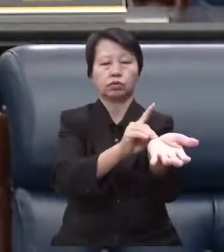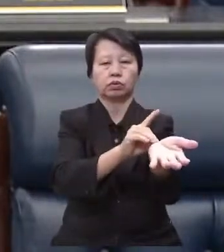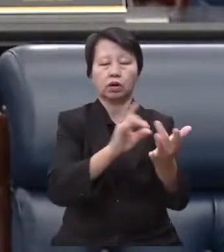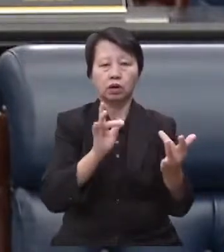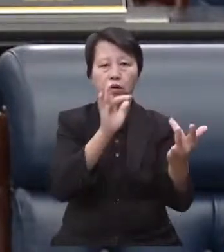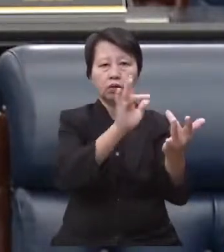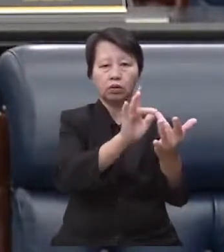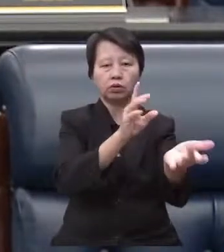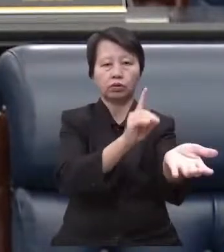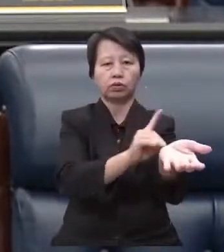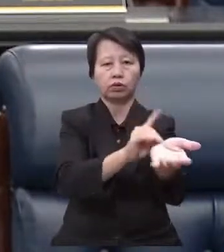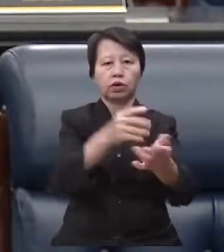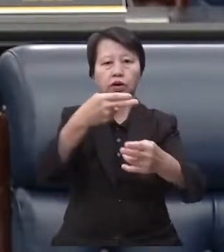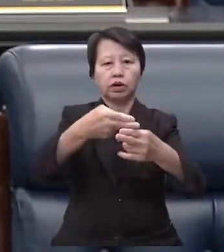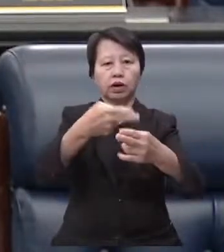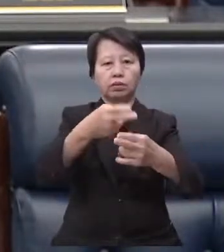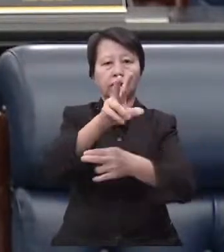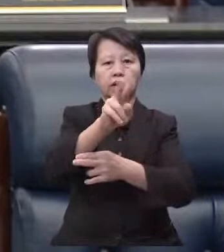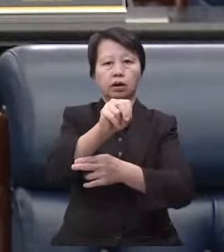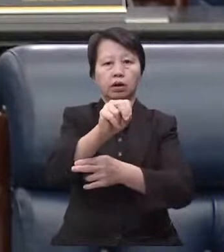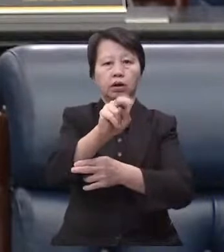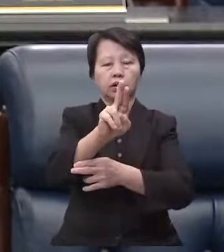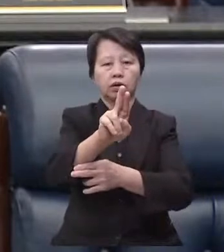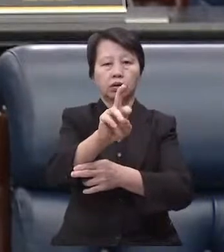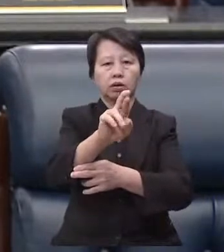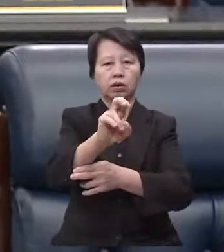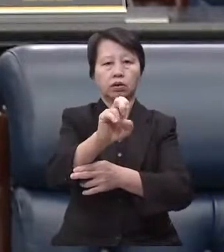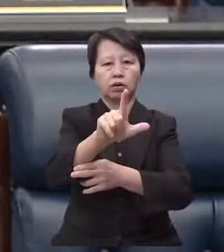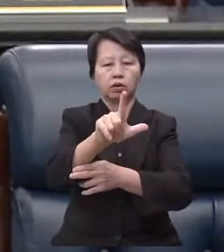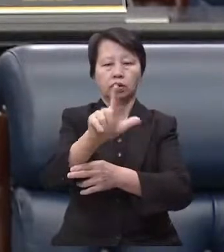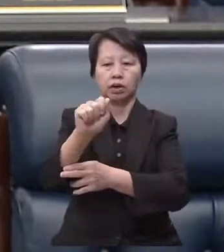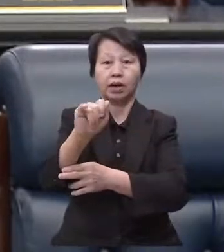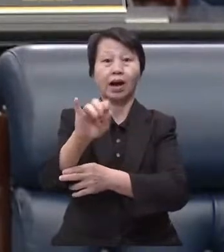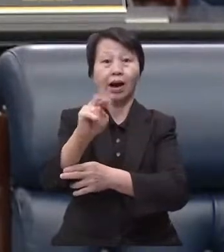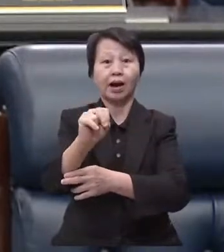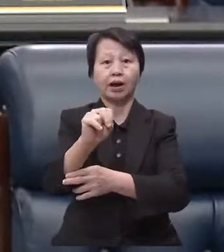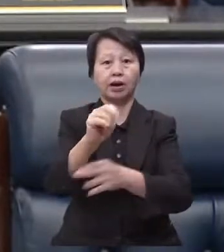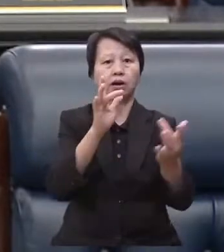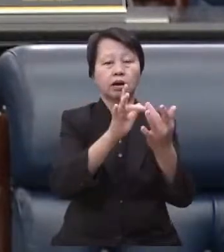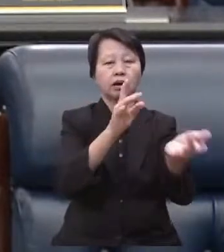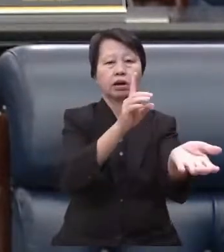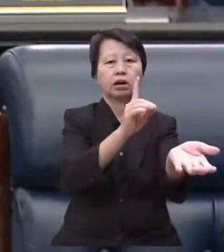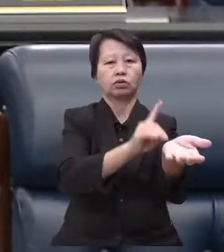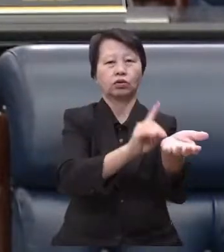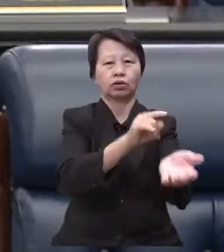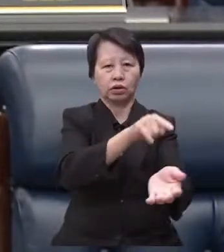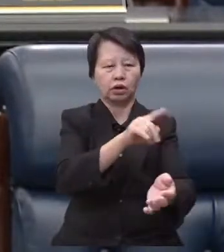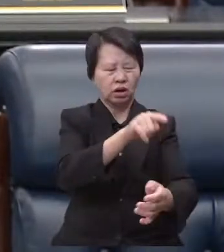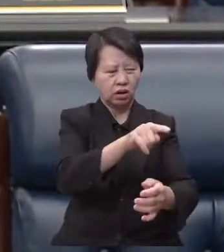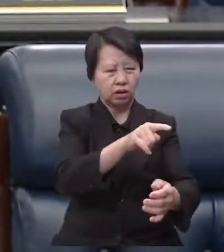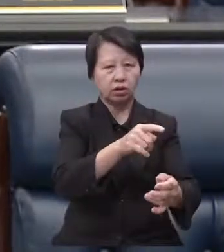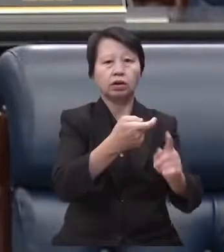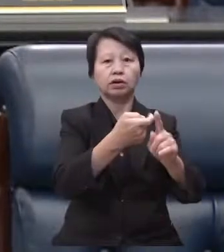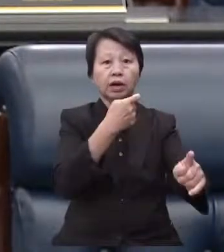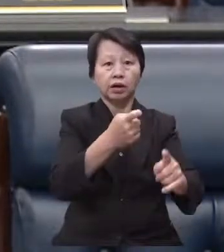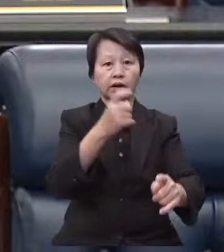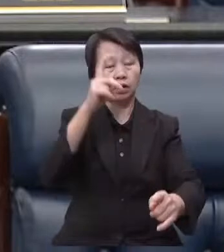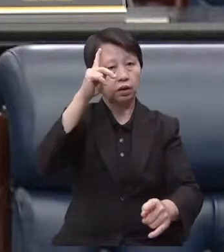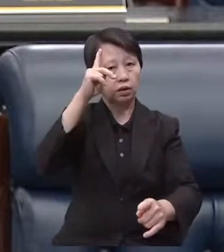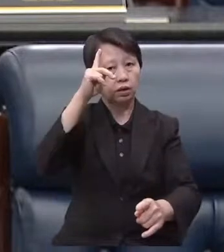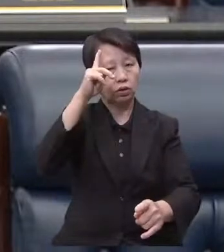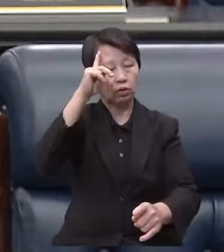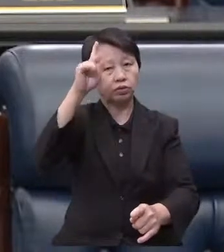seorang doktor iaitu Nurul Ain Latif. Beliau ini berasal daripada Kota Baru dan